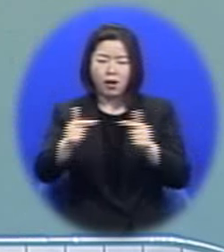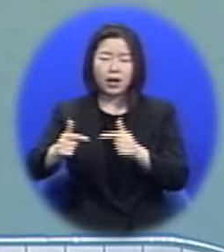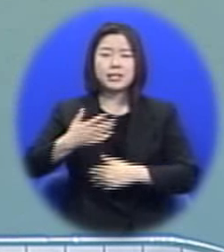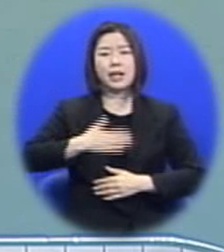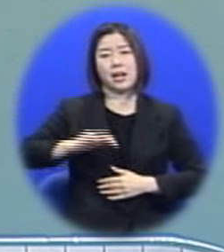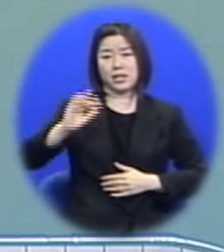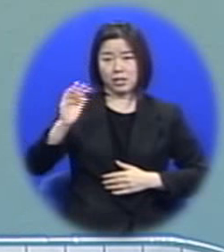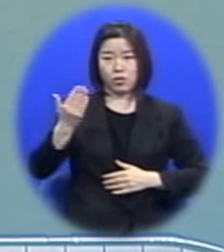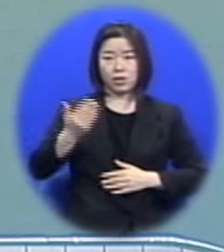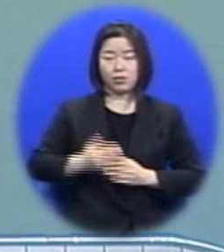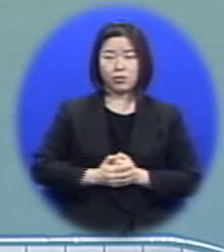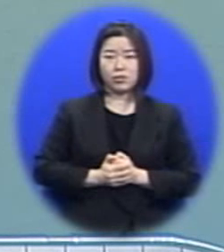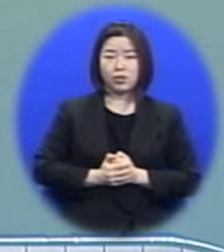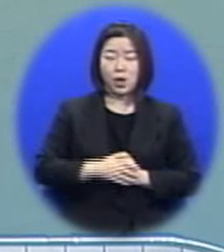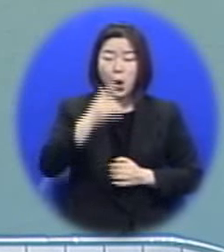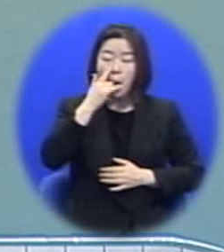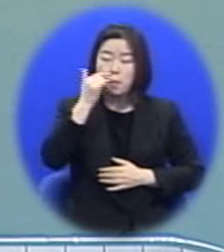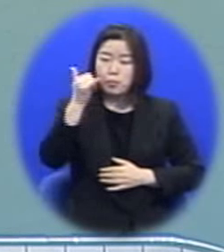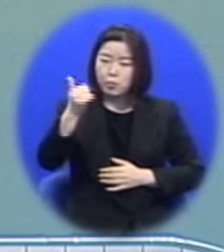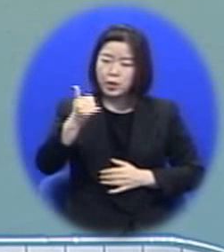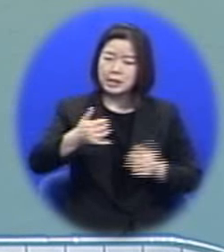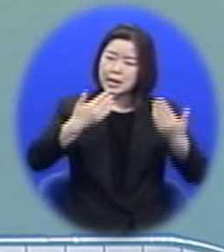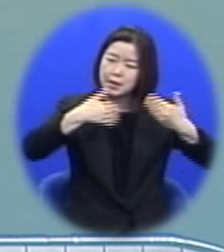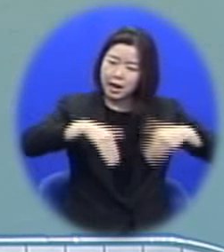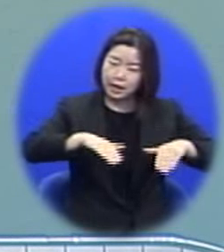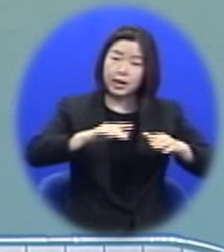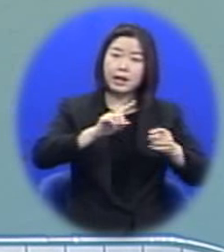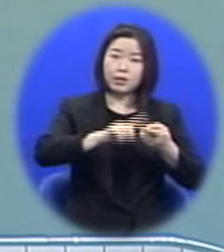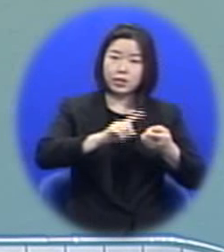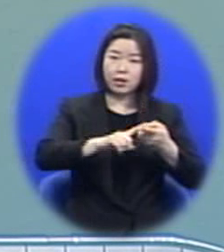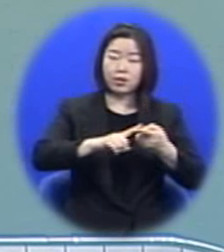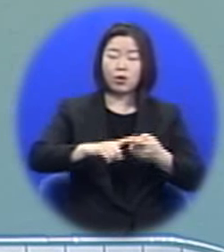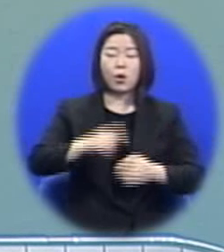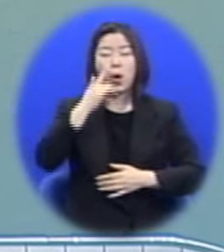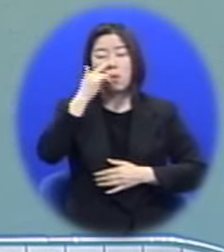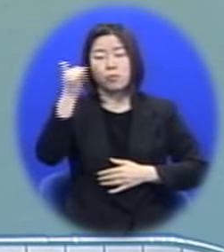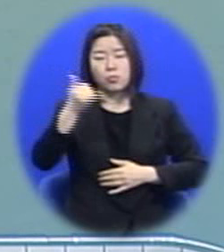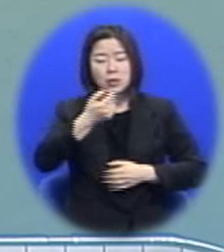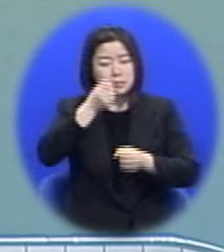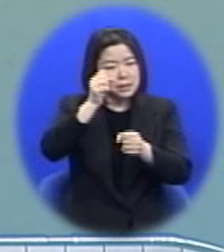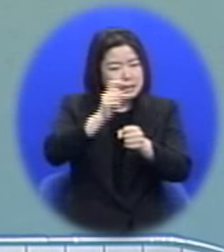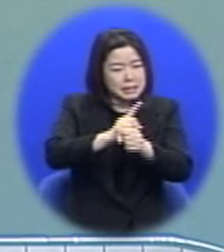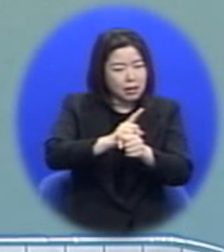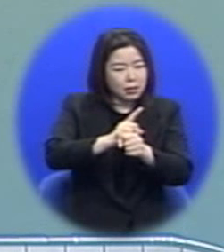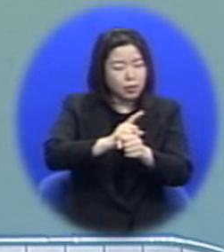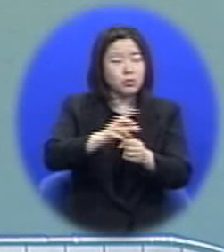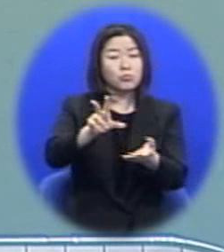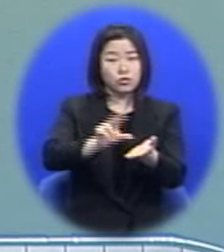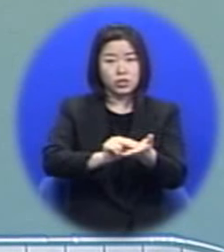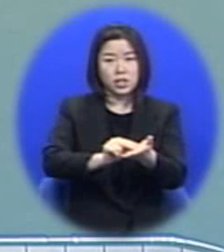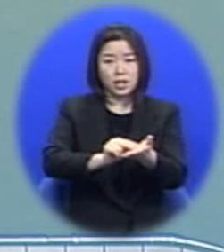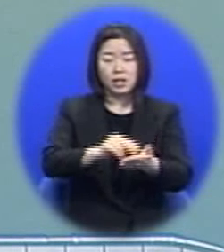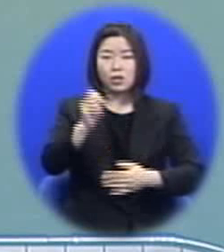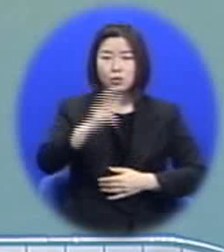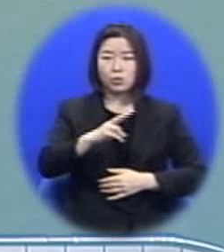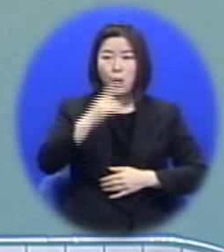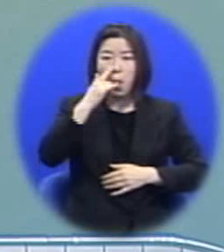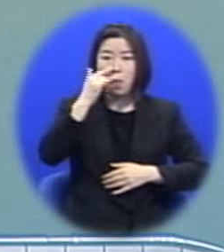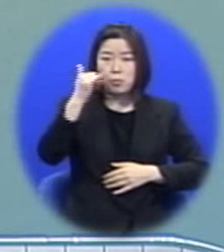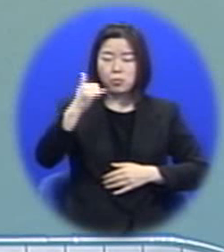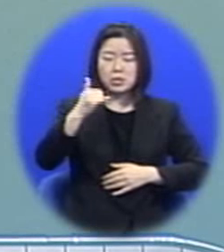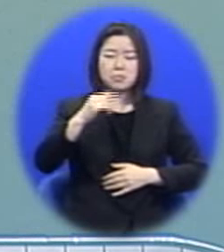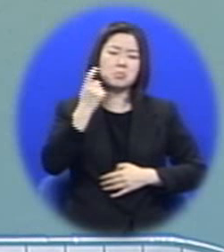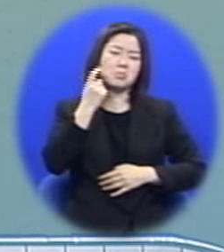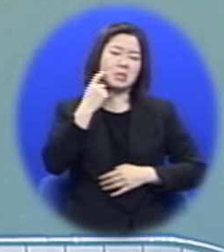됩니다. 부모님의 약한 점, 부모님의 성격의 문제, 부모님의 좀 위선적인